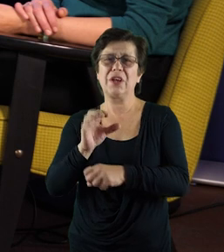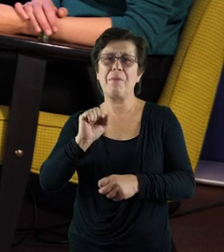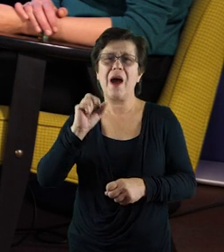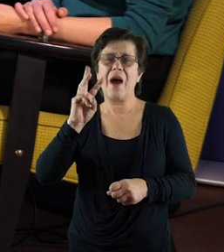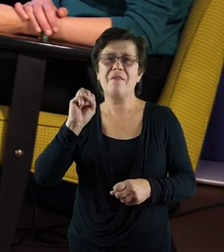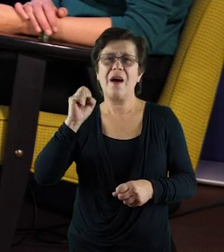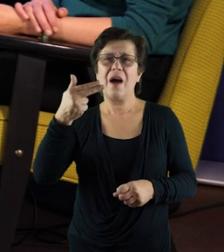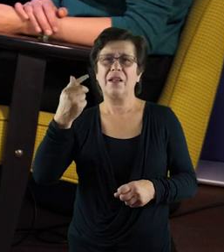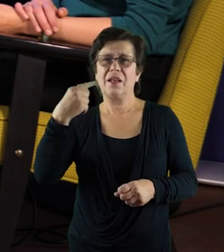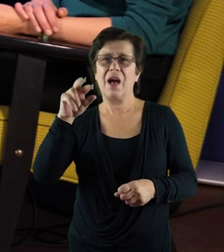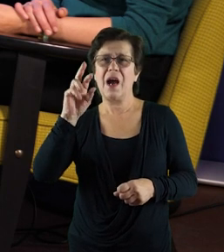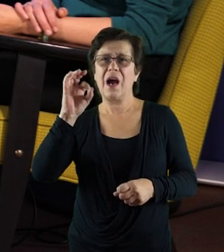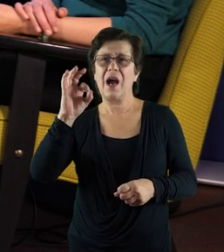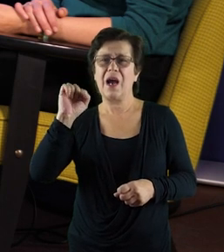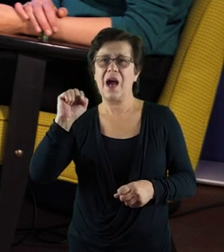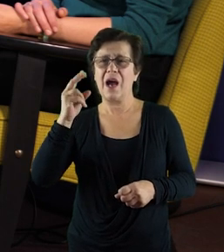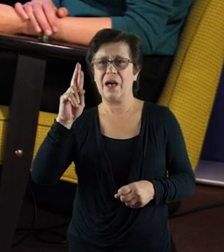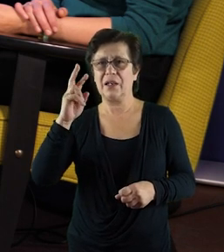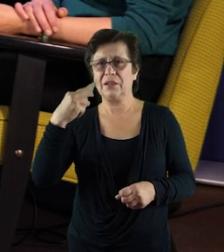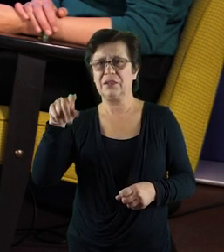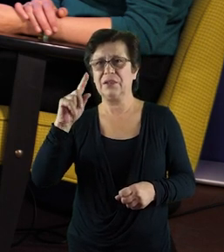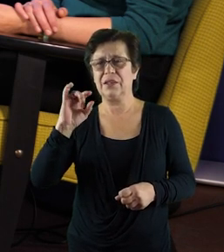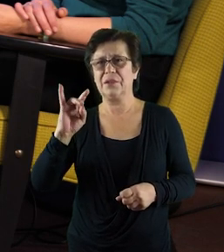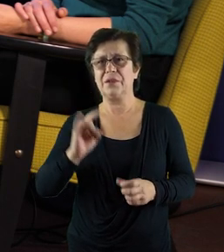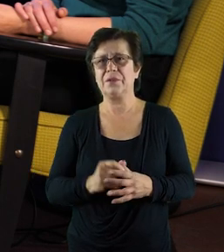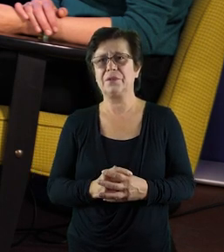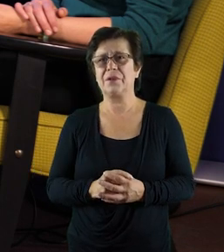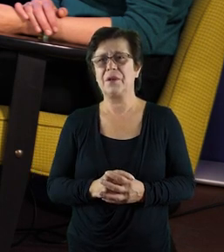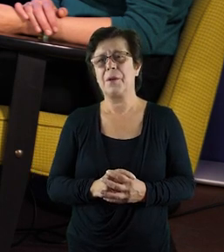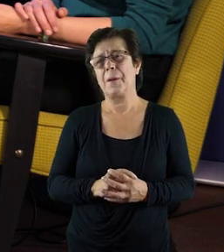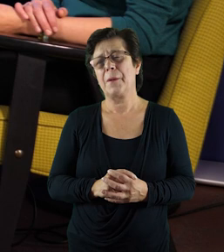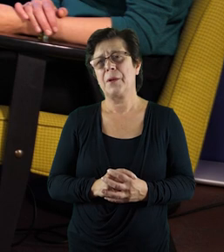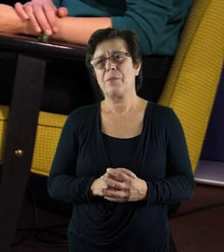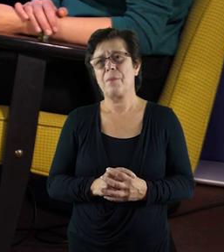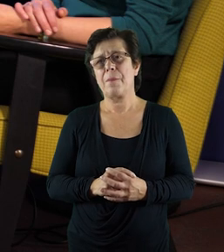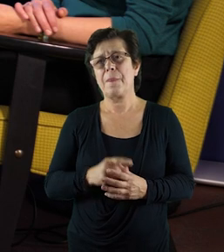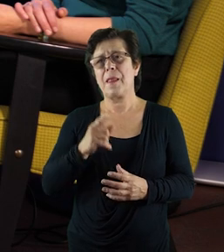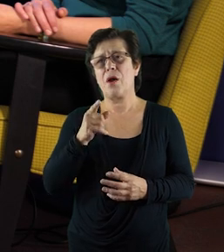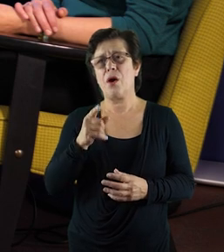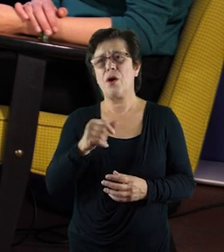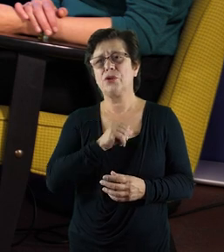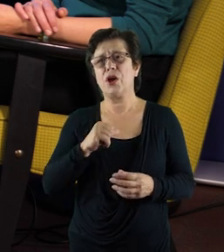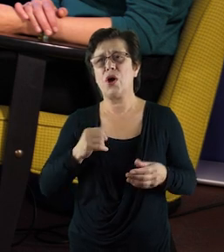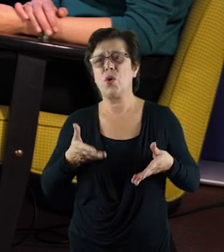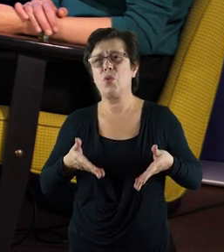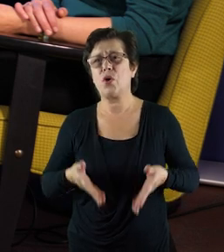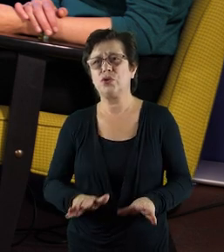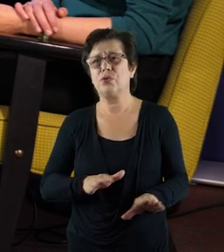tak, tak. No, zauważmy, że on jakiś taki, on się urodził w takiej